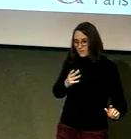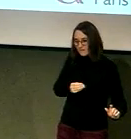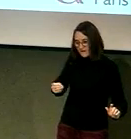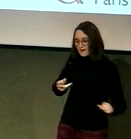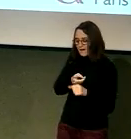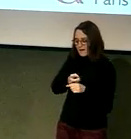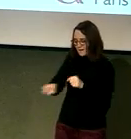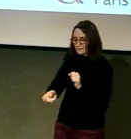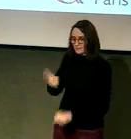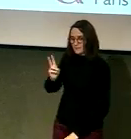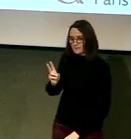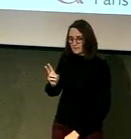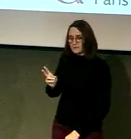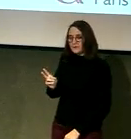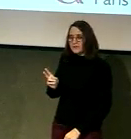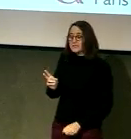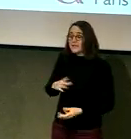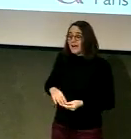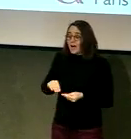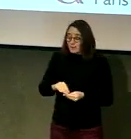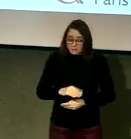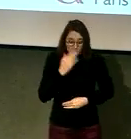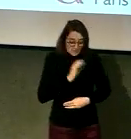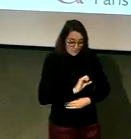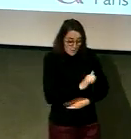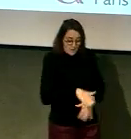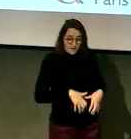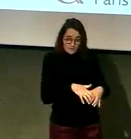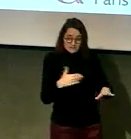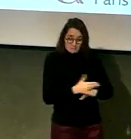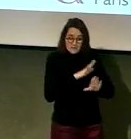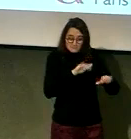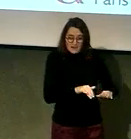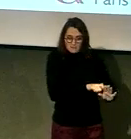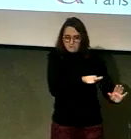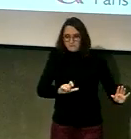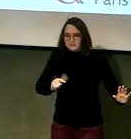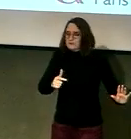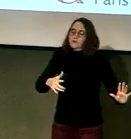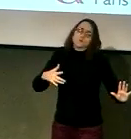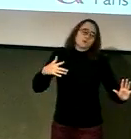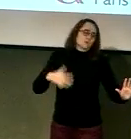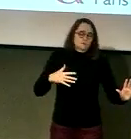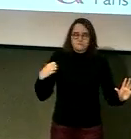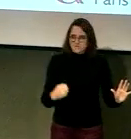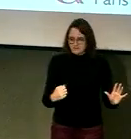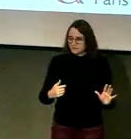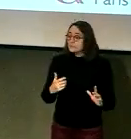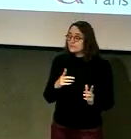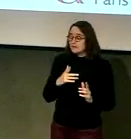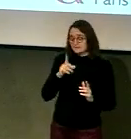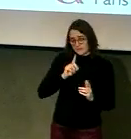Et ça, d'autant plus si ça s'est mal passé pour la première grossesse. Dans les femmes que j'ai